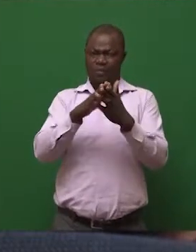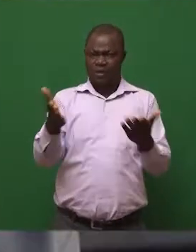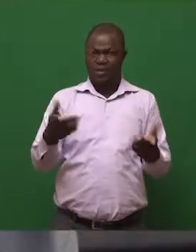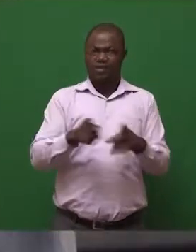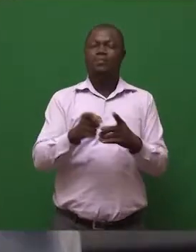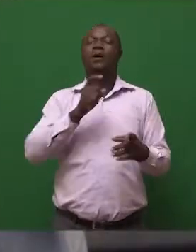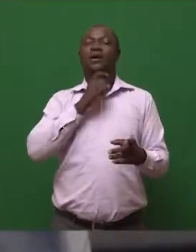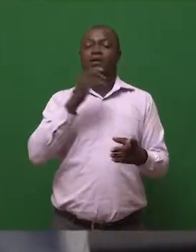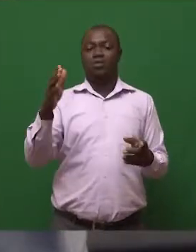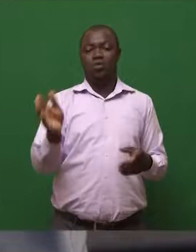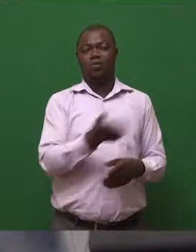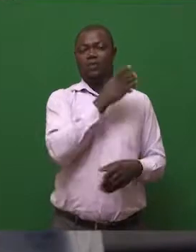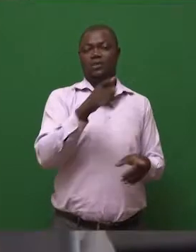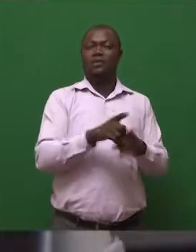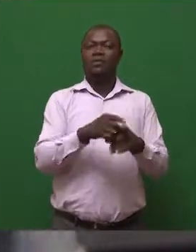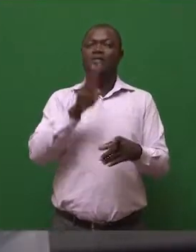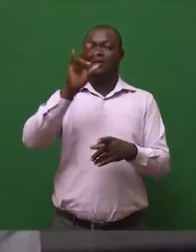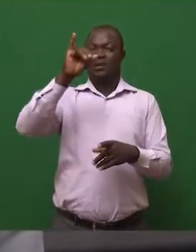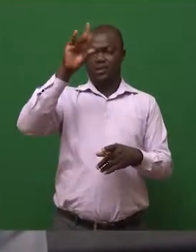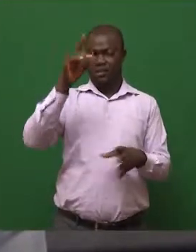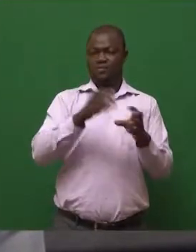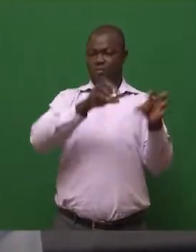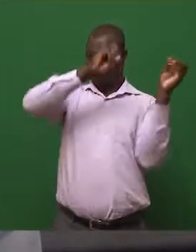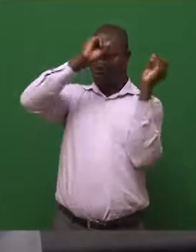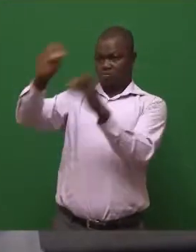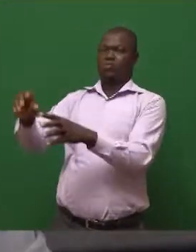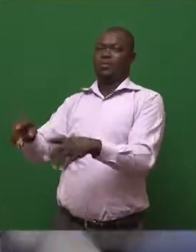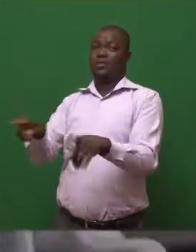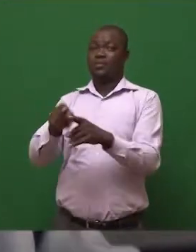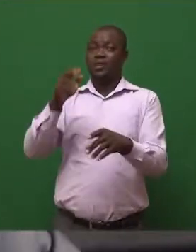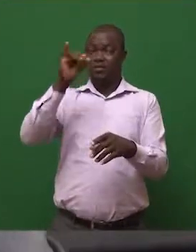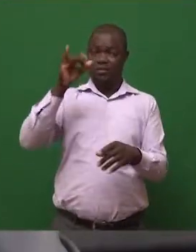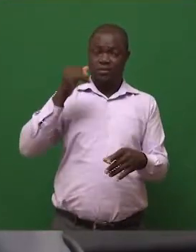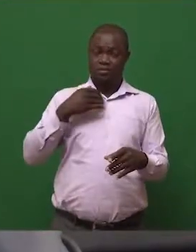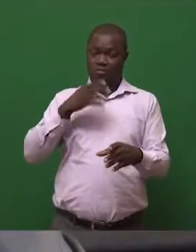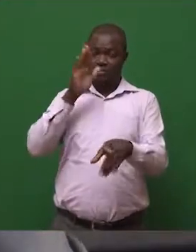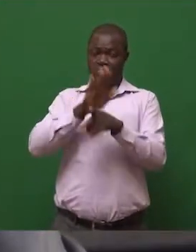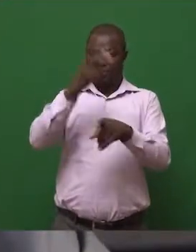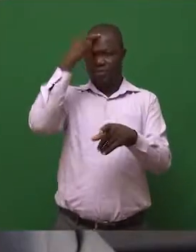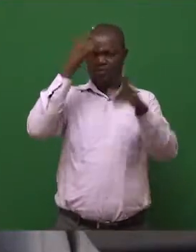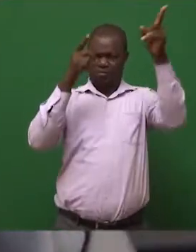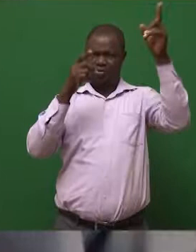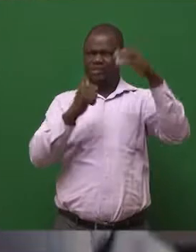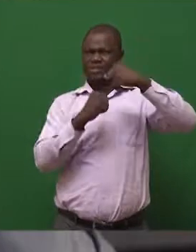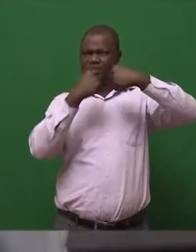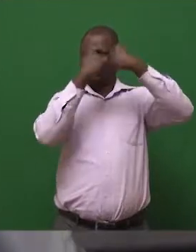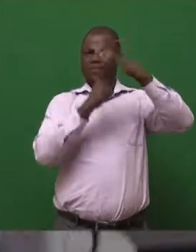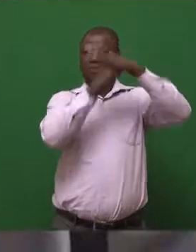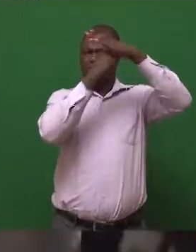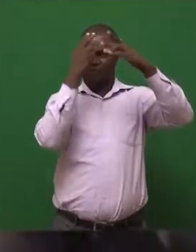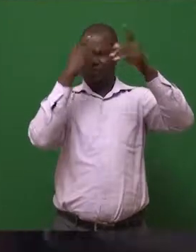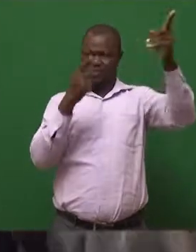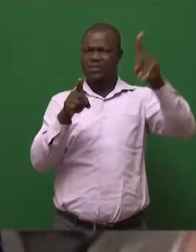pamutemo tobvisa mota yacho iyoyo toiendesa kuna vana mazvikokota vekuvid tikaenda kuchikurubhi izvozvi pane mota dzakawandisa